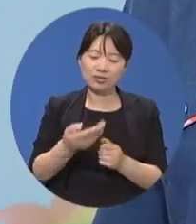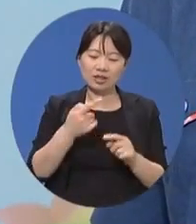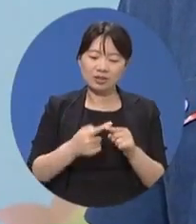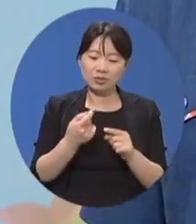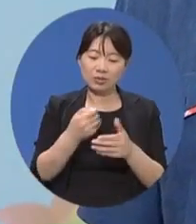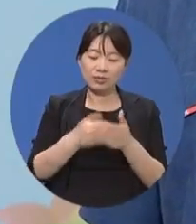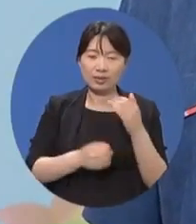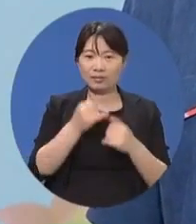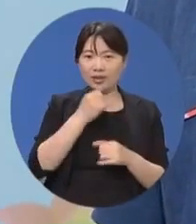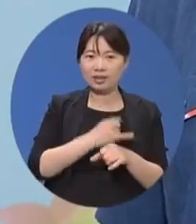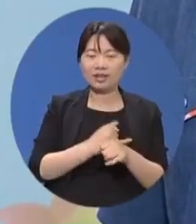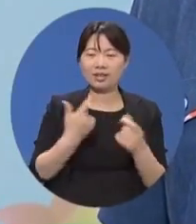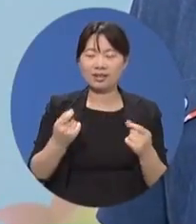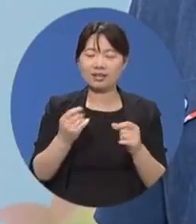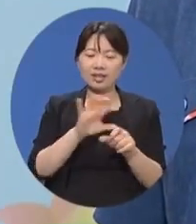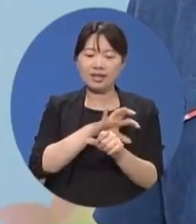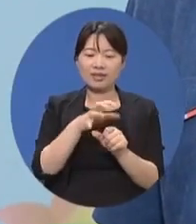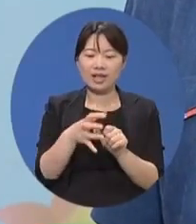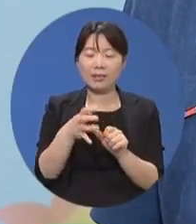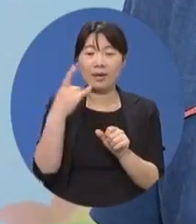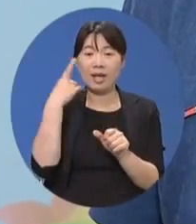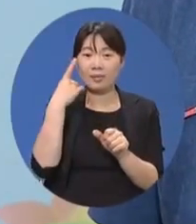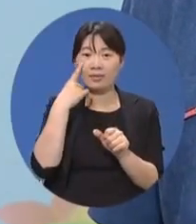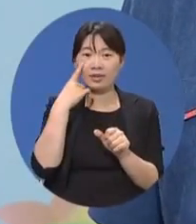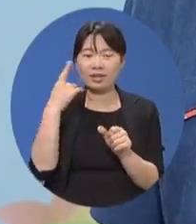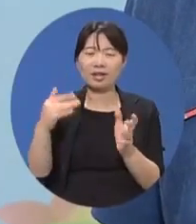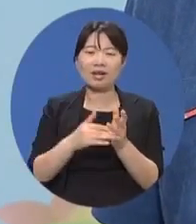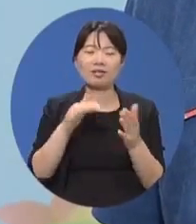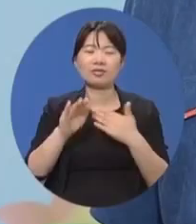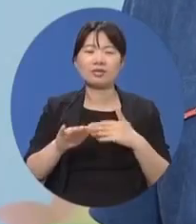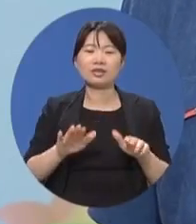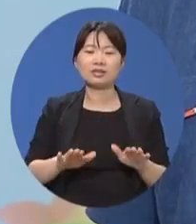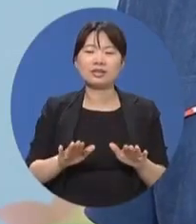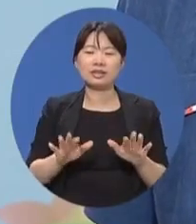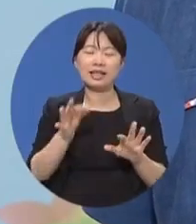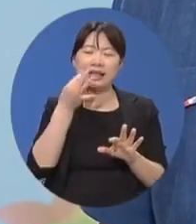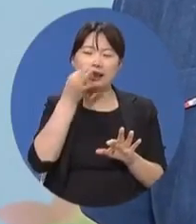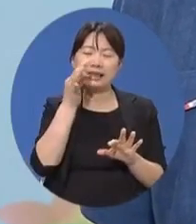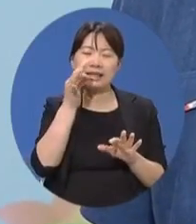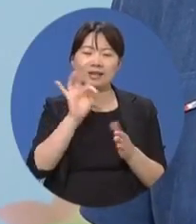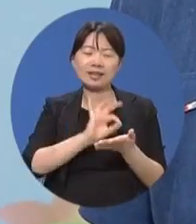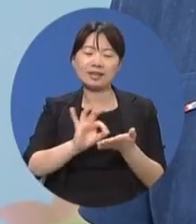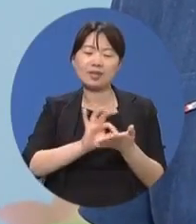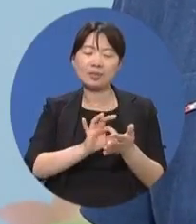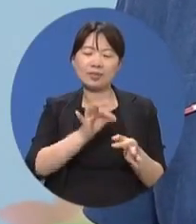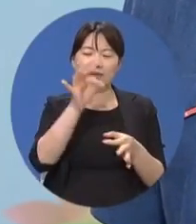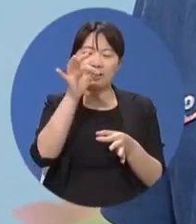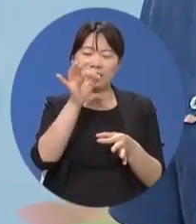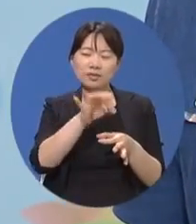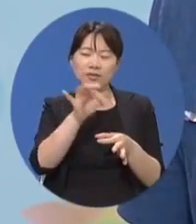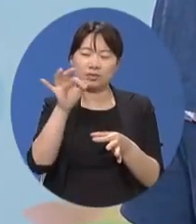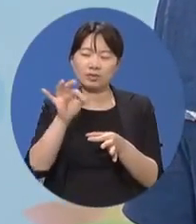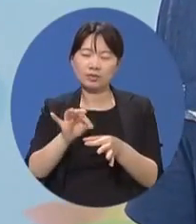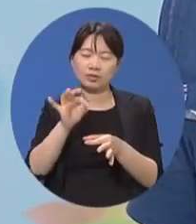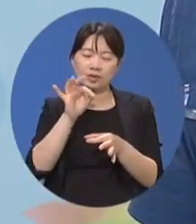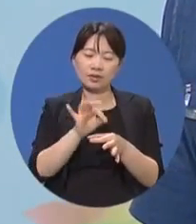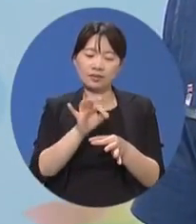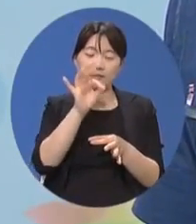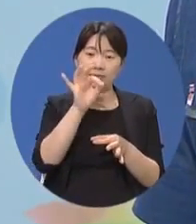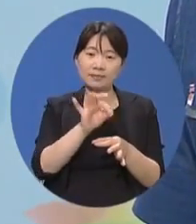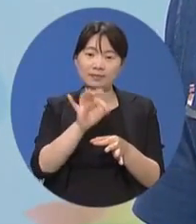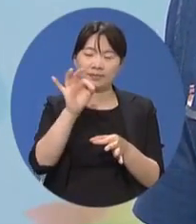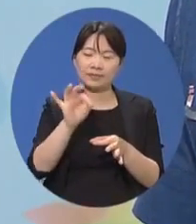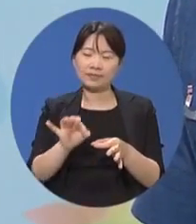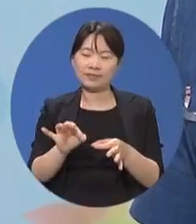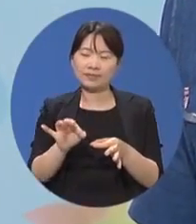남으면 은 이런 세레브 좀 쉬어 주세요 그리고 나서 이수시 개를 이용해서 구멍을 몇 개만 요렇게 뚫어 주세요